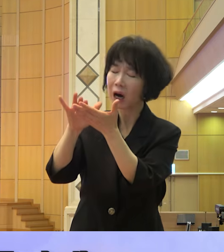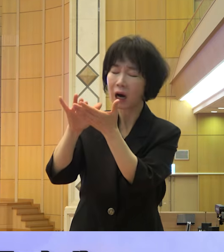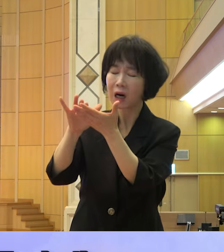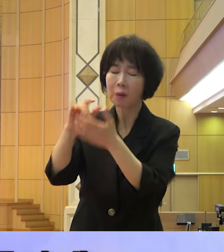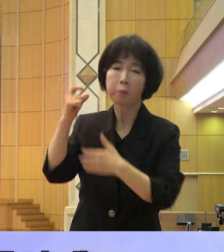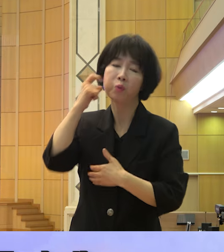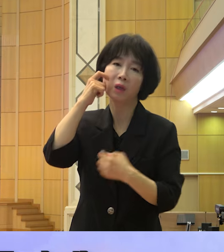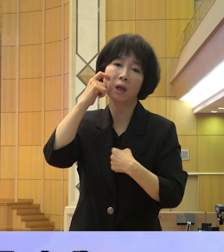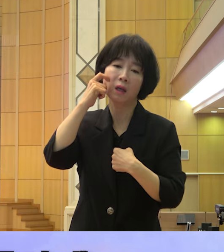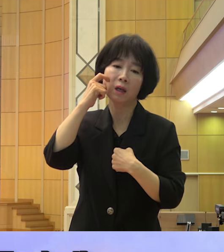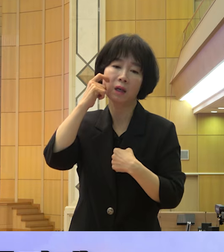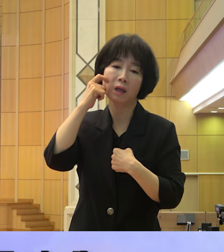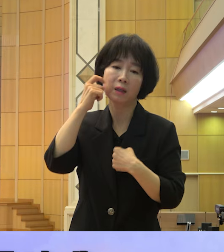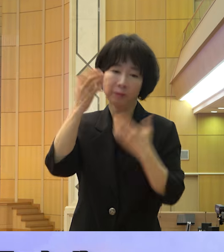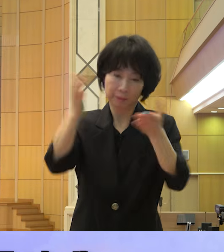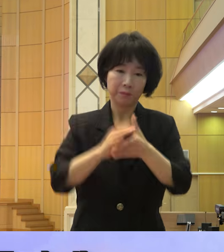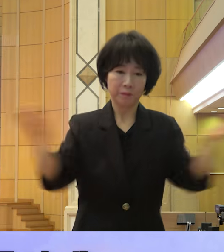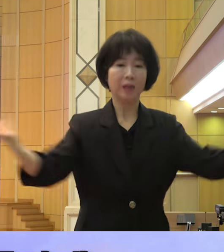측량할 수 없게